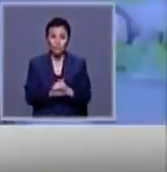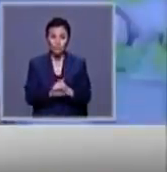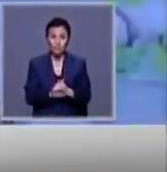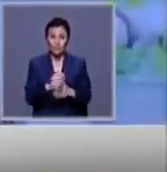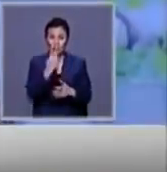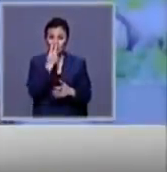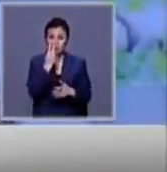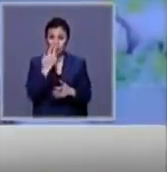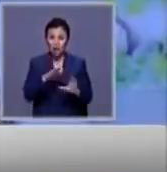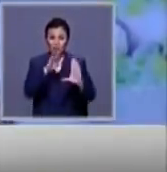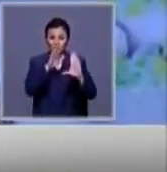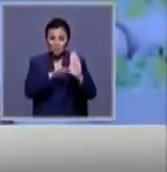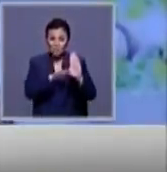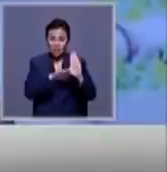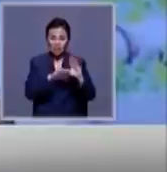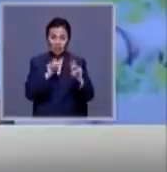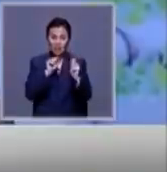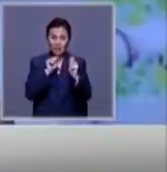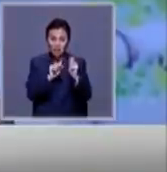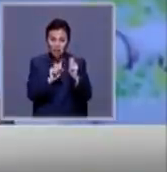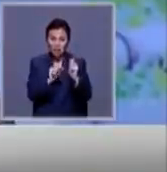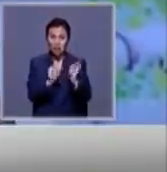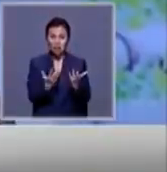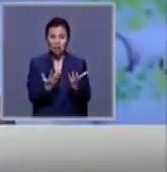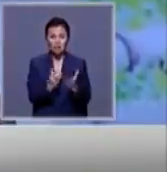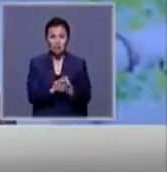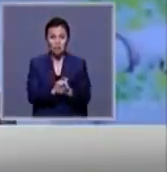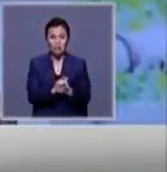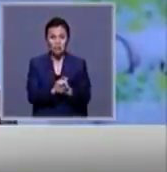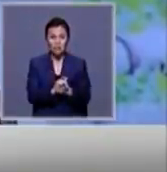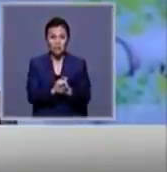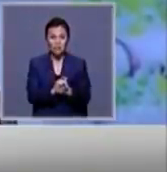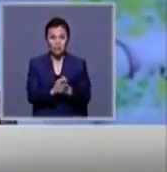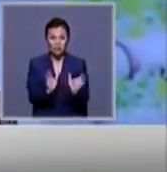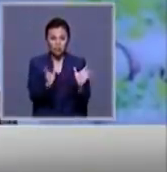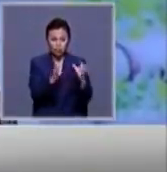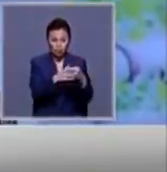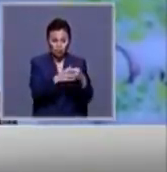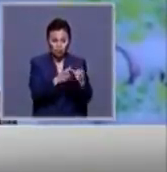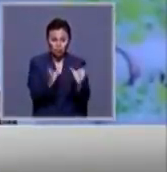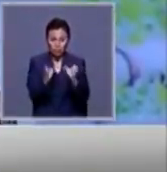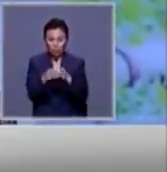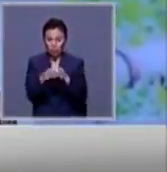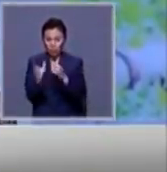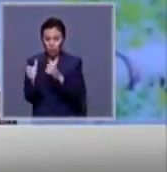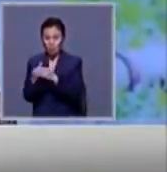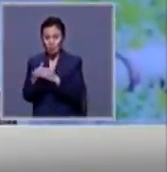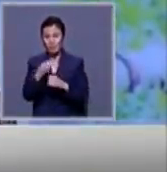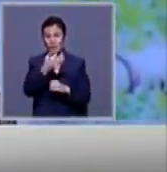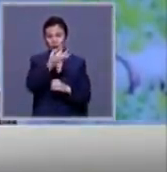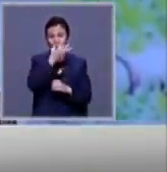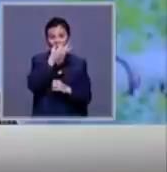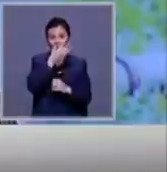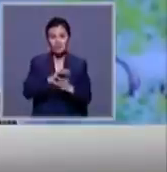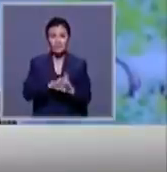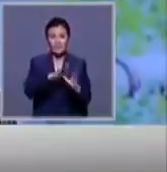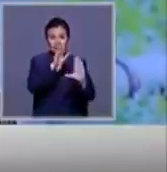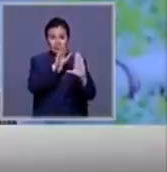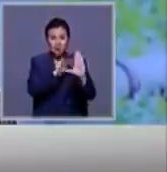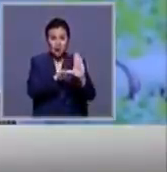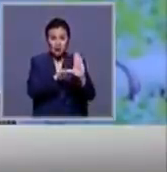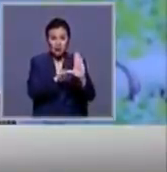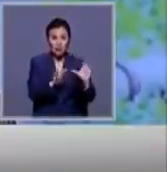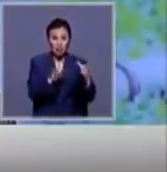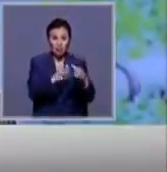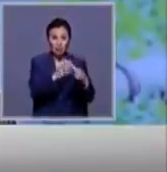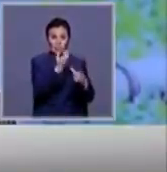นที่มาสมัครที่อำเภอเนี่ยเออนะฮะแต่ละกลุ่มเนี่ยคุณต้องเดี๋ยวนะคุณต้องสมัครสมมติมีคนสมัครบางกลุ่มอา